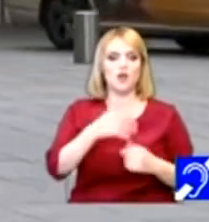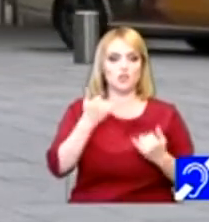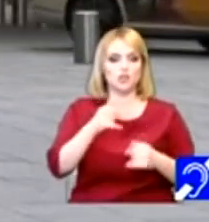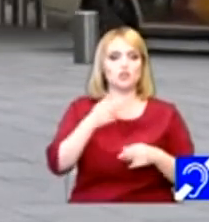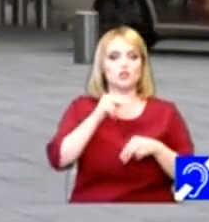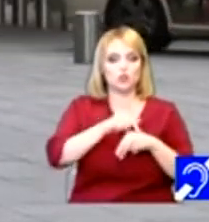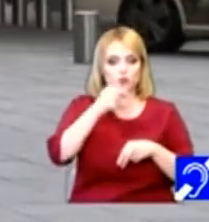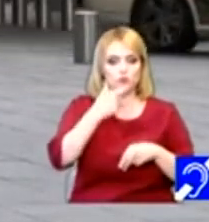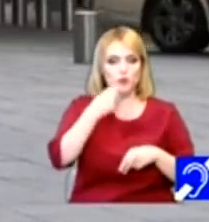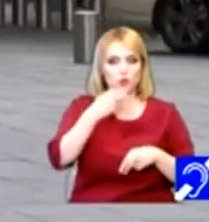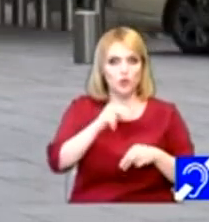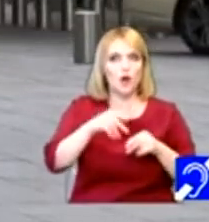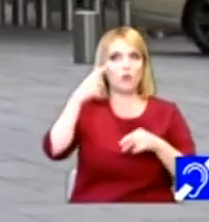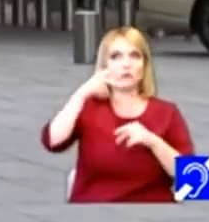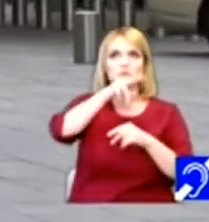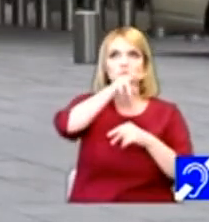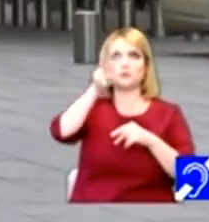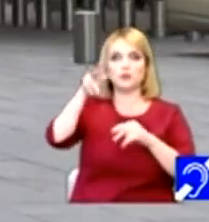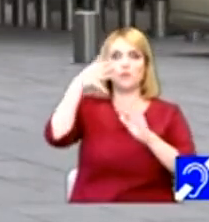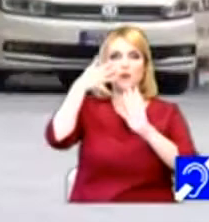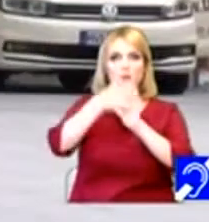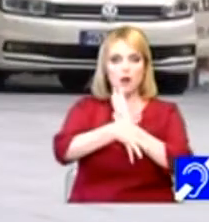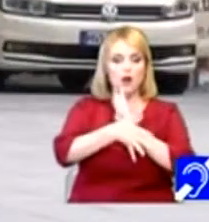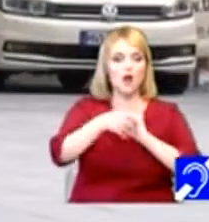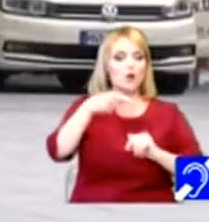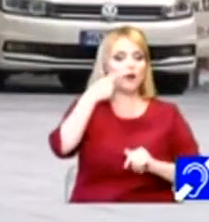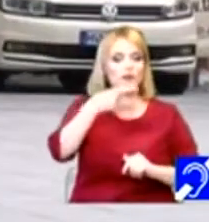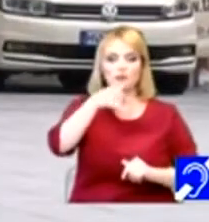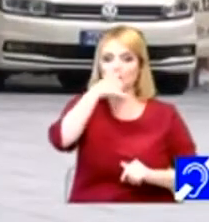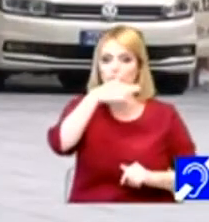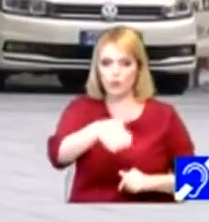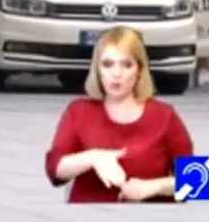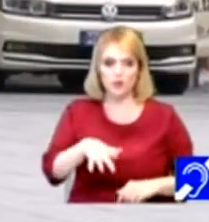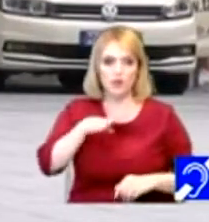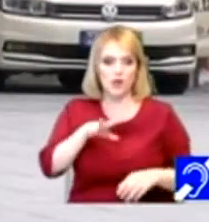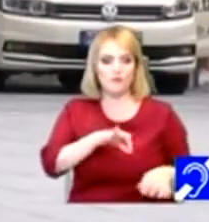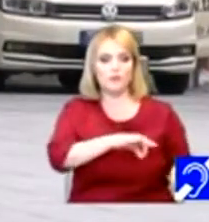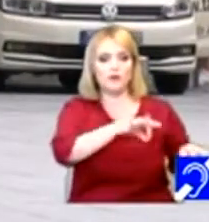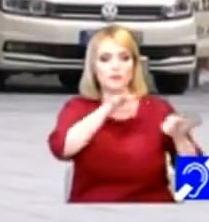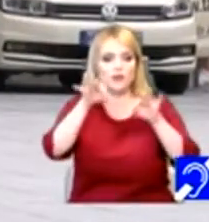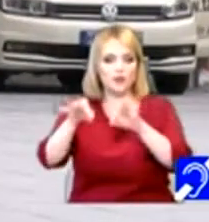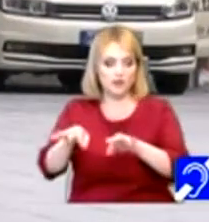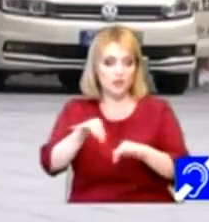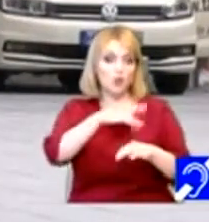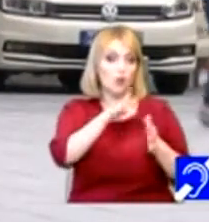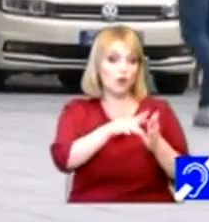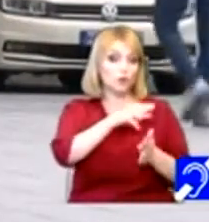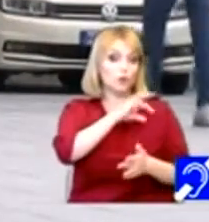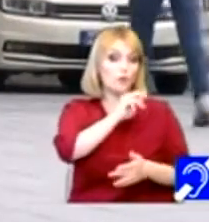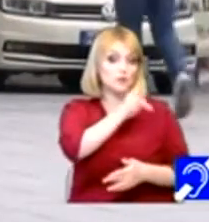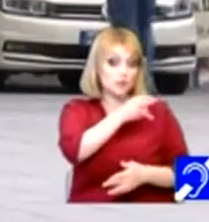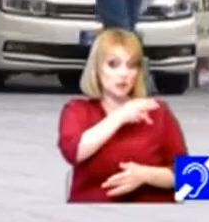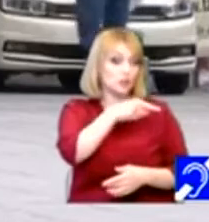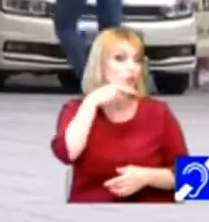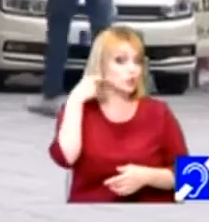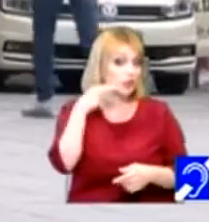medicilor. Pe 20 august, Navalnei a început să se simtă rău în timp ce revenea cu avionul din orașul Tomsk spre Moscova. Aeronava a aterizat de